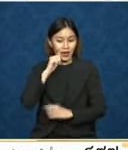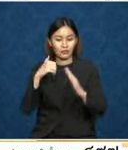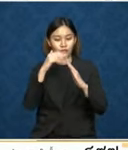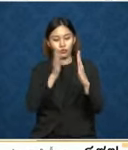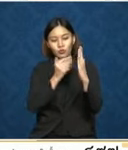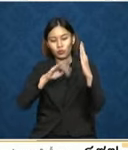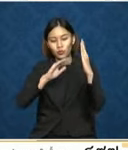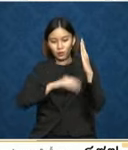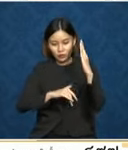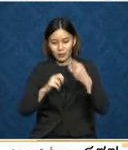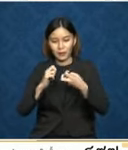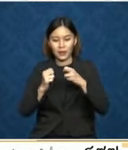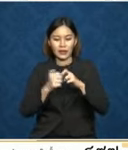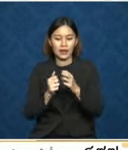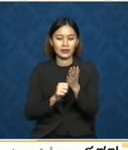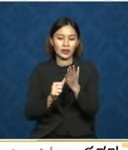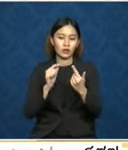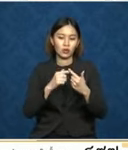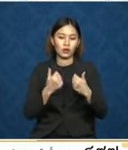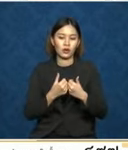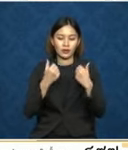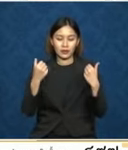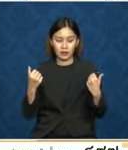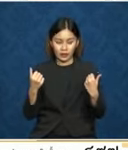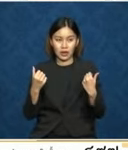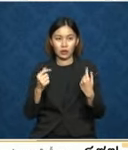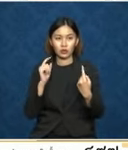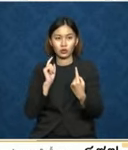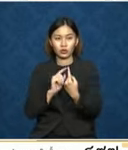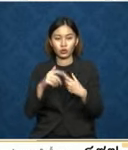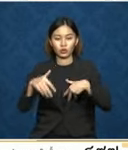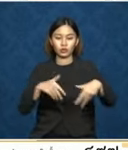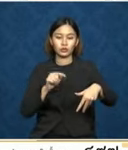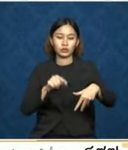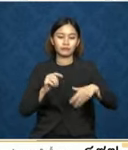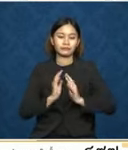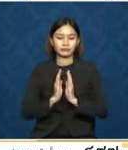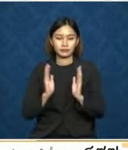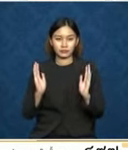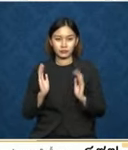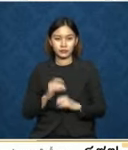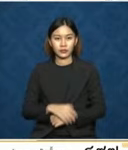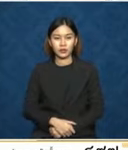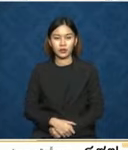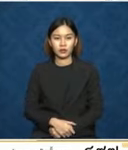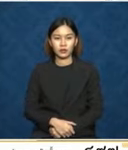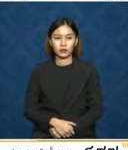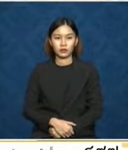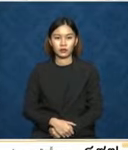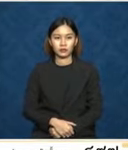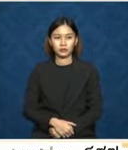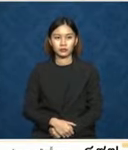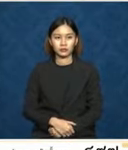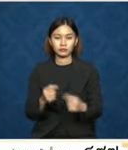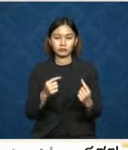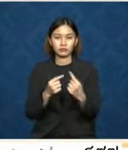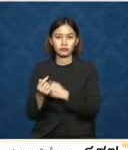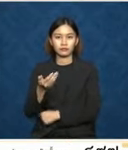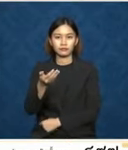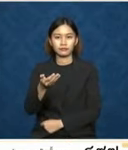เอ่อแก้ไขปัญหาโดยขยายเขตปปาสวนภาคไปพื้นที่ดังกล่าวด้วยครับขอบคุณมากครับขอเชิญคุณ